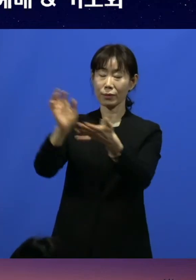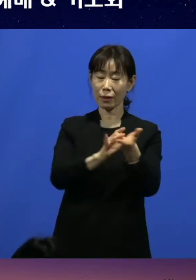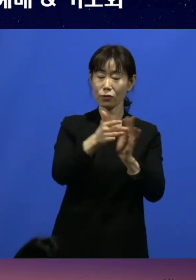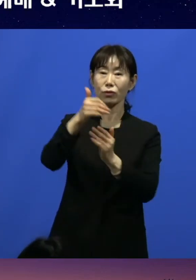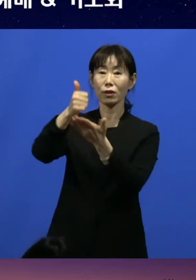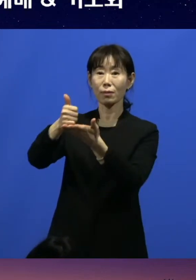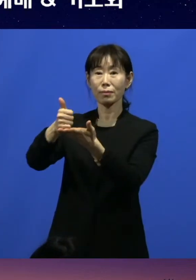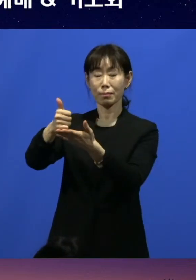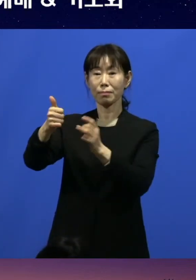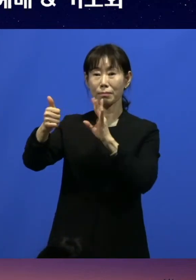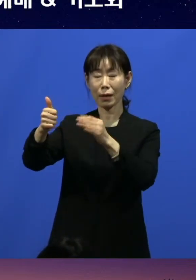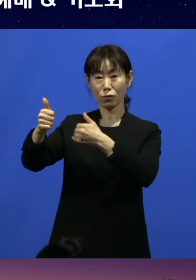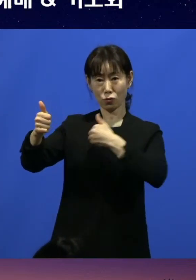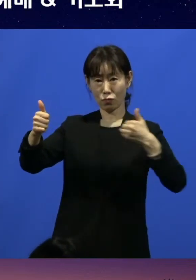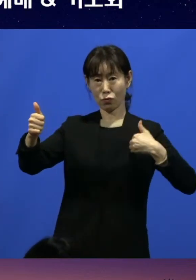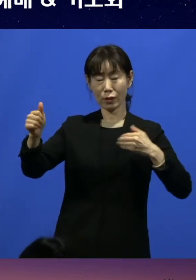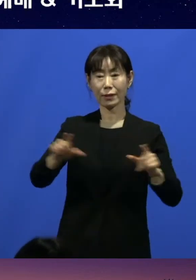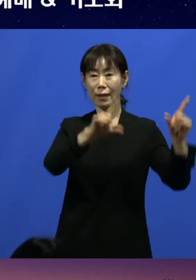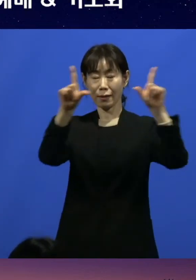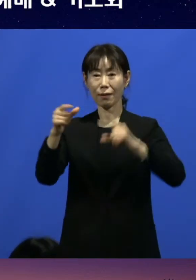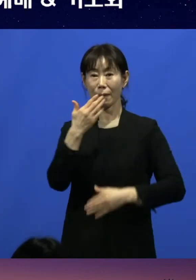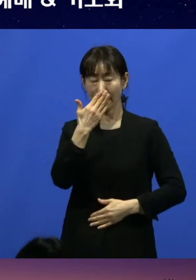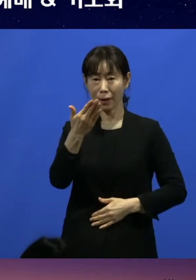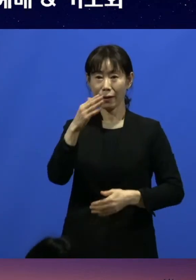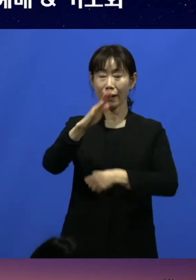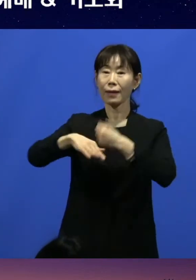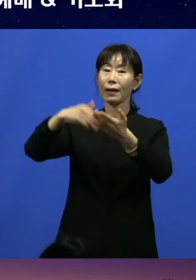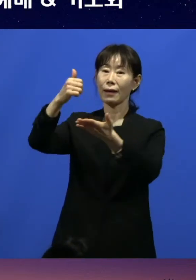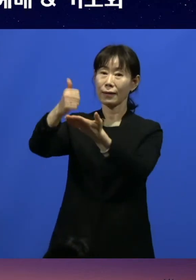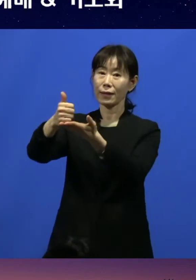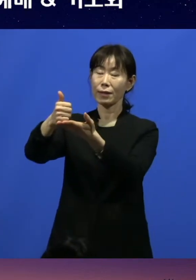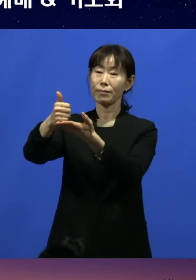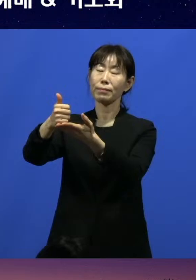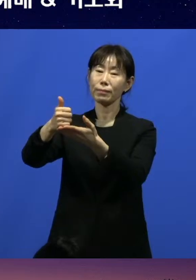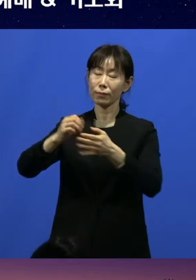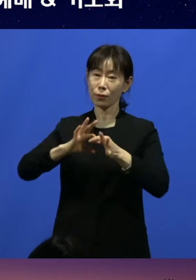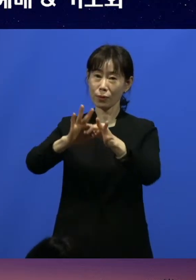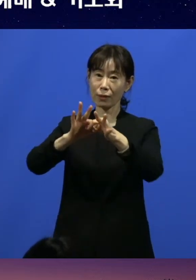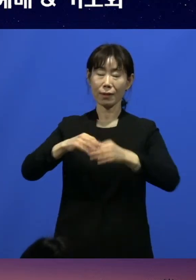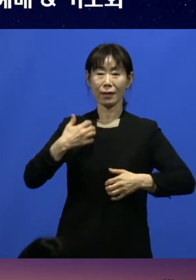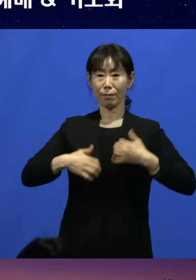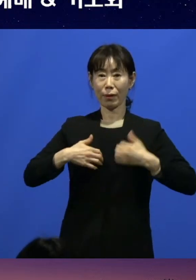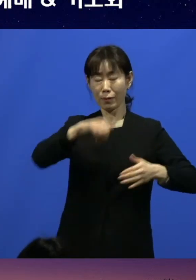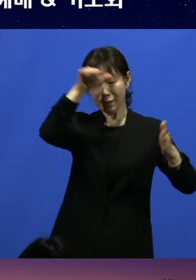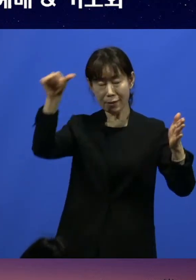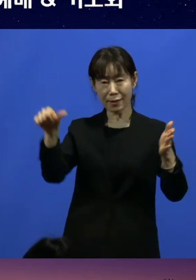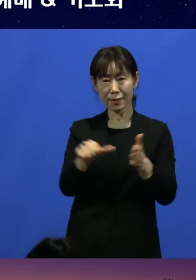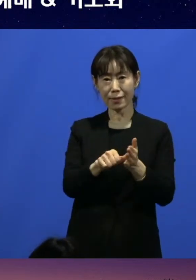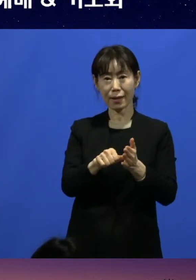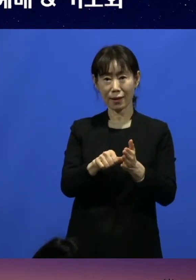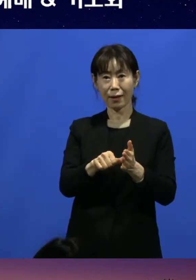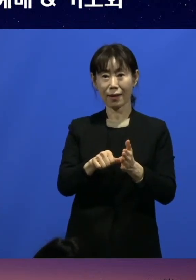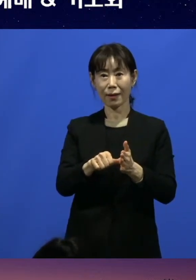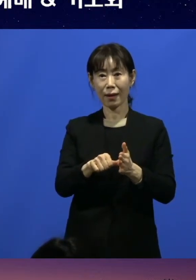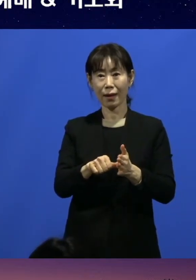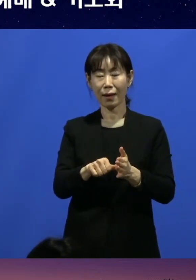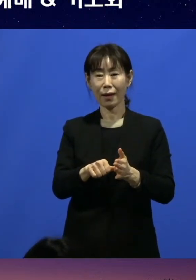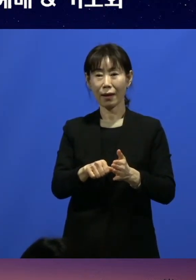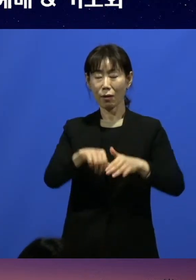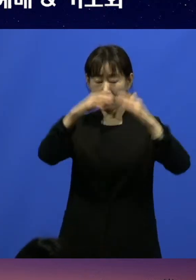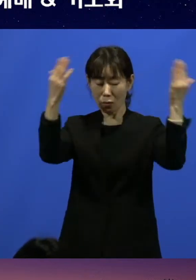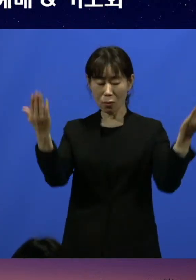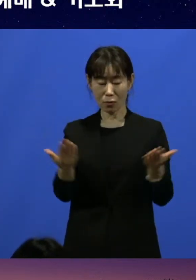삽니다. 예수로 충분합니다. 하나님, 그 주님으로 인하여 기뻐하고 내 인생에 어떤 것도 대가를 지불할 만한